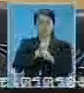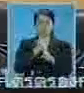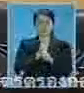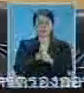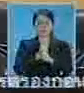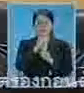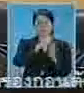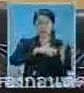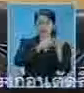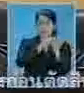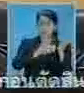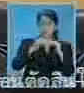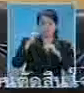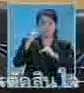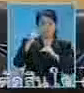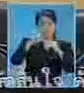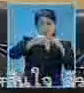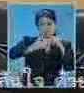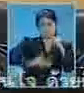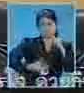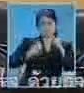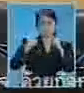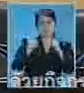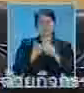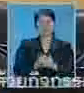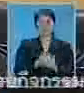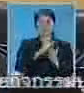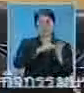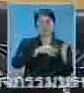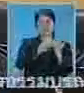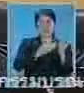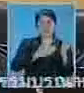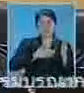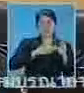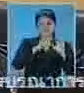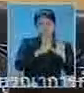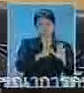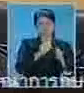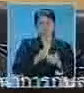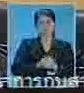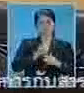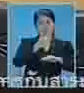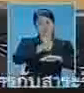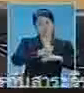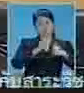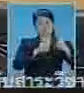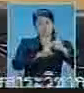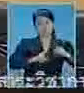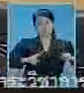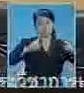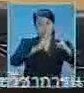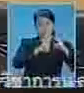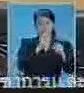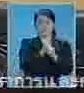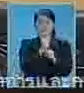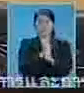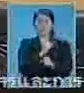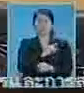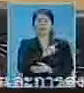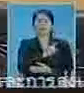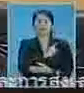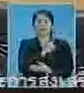ดนโยบายให้กับกองสลากนโยบายที่ผมได้ฝากให้กับท่านรัฐมนตรีช่วยนำไปปฏิบัติที่ชัดเจ